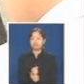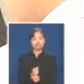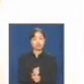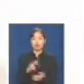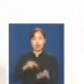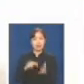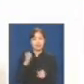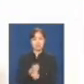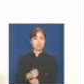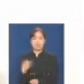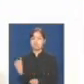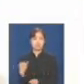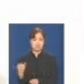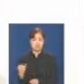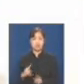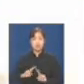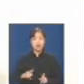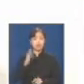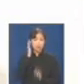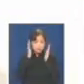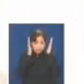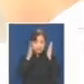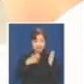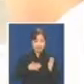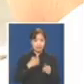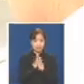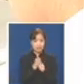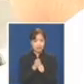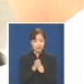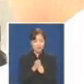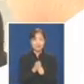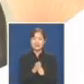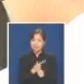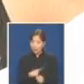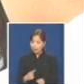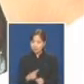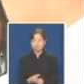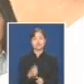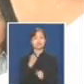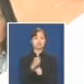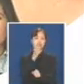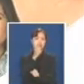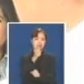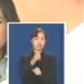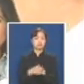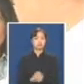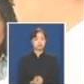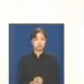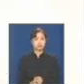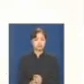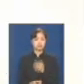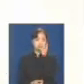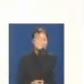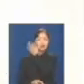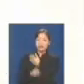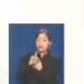องทำอะไรเราจะได้รู้ว่าเราควรจะเรียนทางไหน อย่างท่านนายกสมัยเรียนรุ่นมัธยมปลายอย่างนั้นตอนนั้นเริ่มรู้ไหมคะว่าตัวเองอยากเป็นนักการเมือง ไม่ค่อยปกติอย